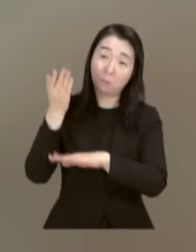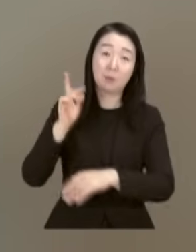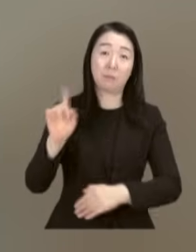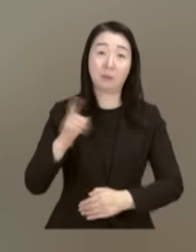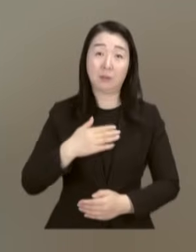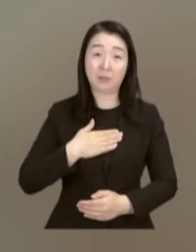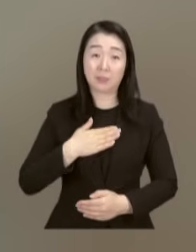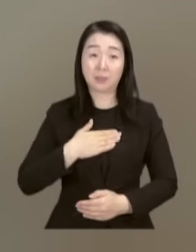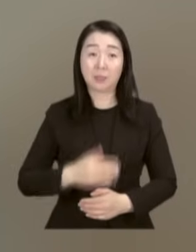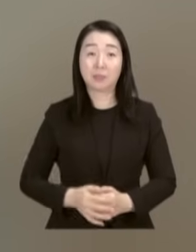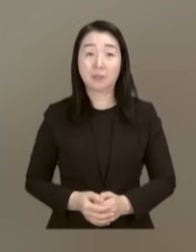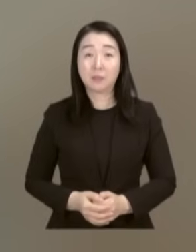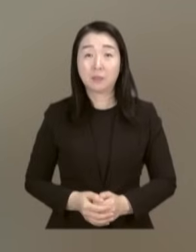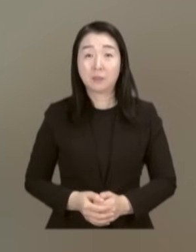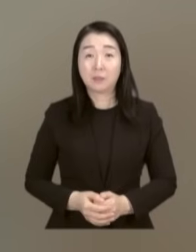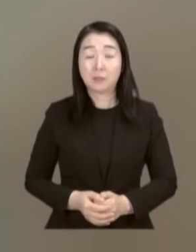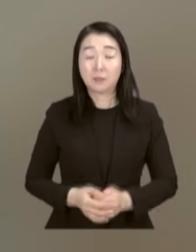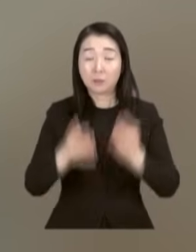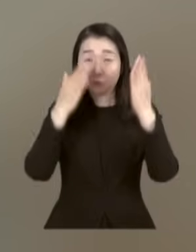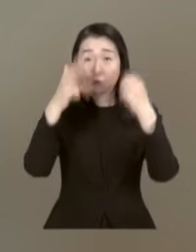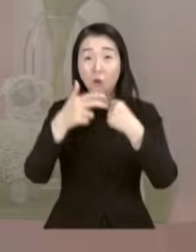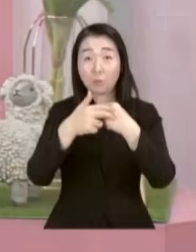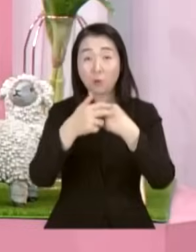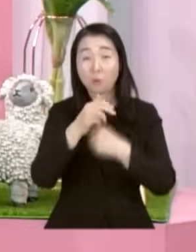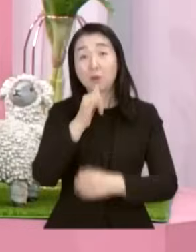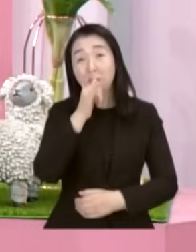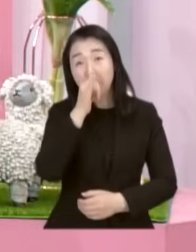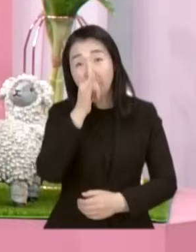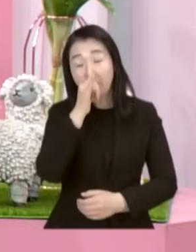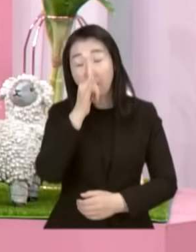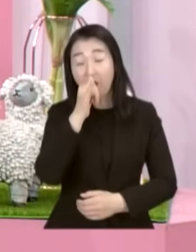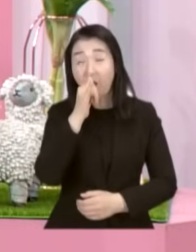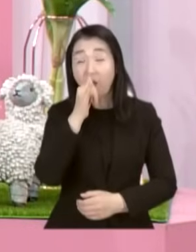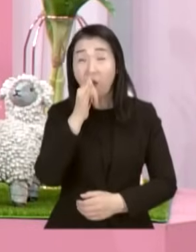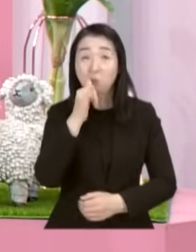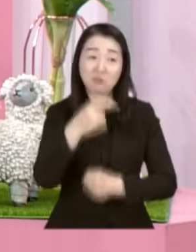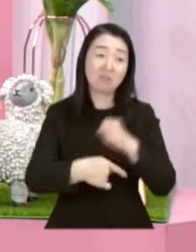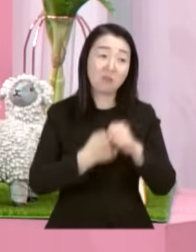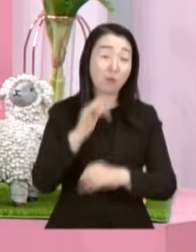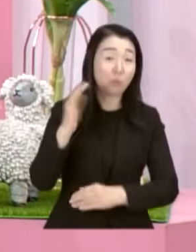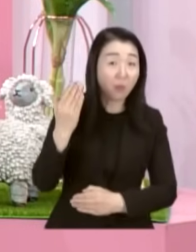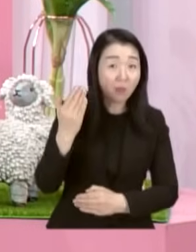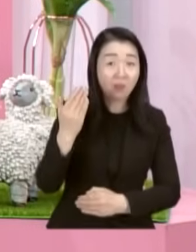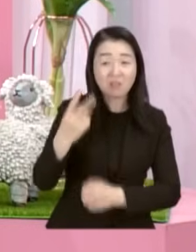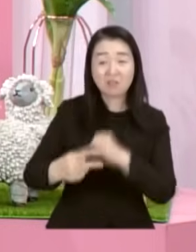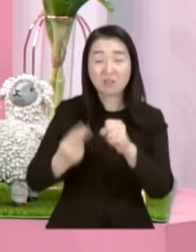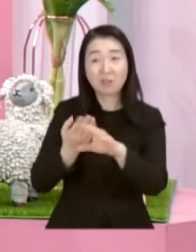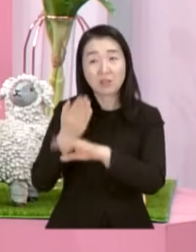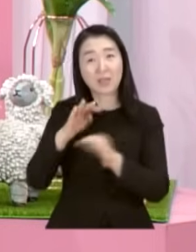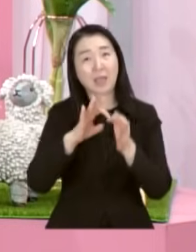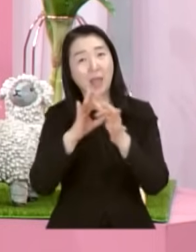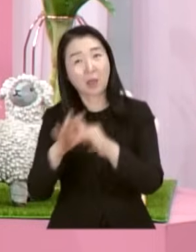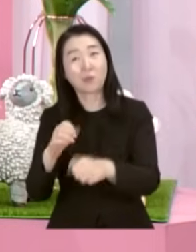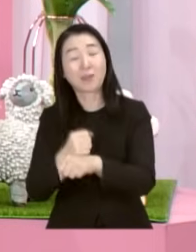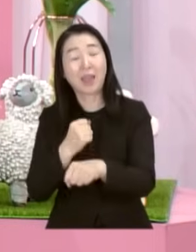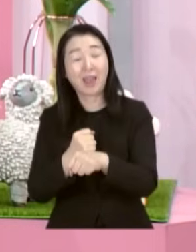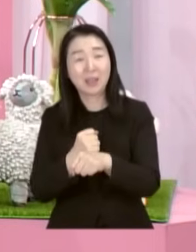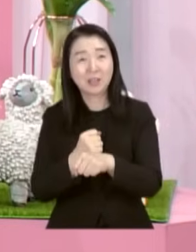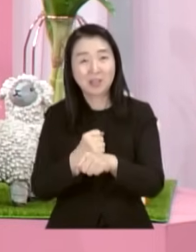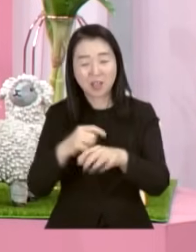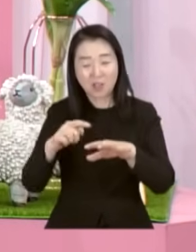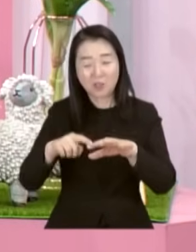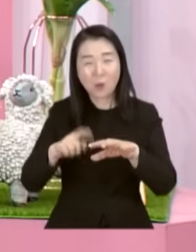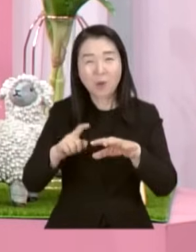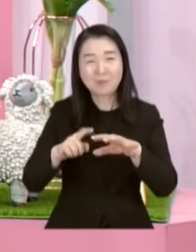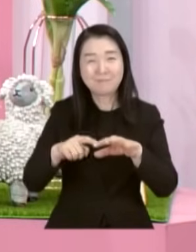선배님이 저한테 무료 병원이 뭐 1년은 되겠지. 만약 2년 이상 지속된다면 내가